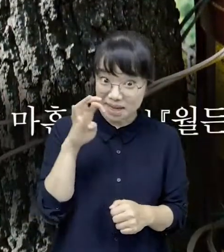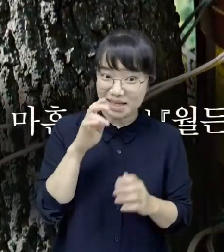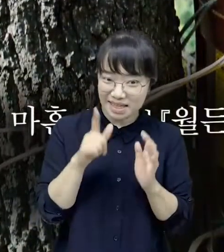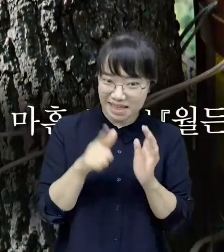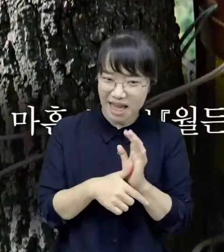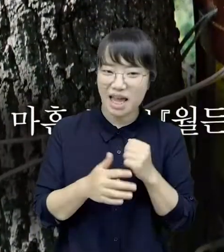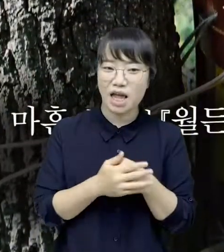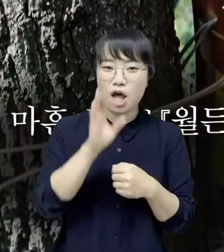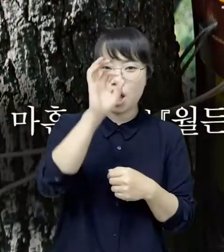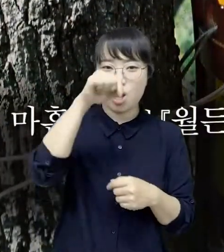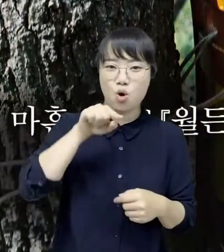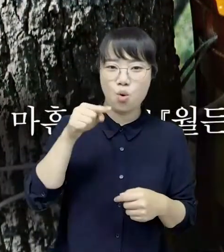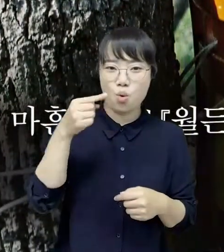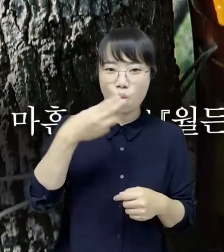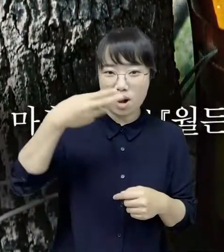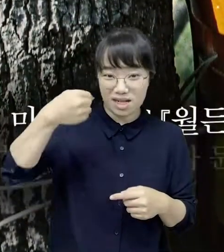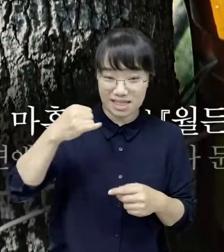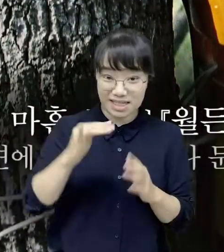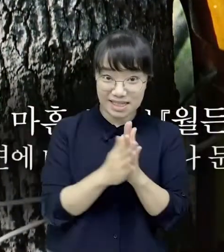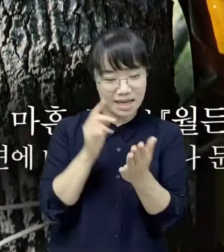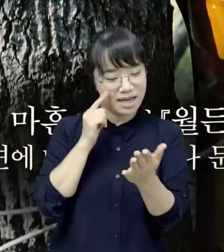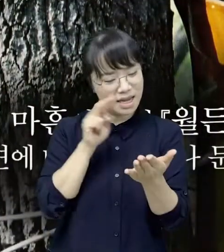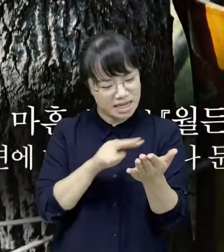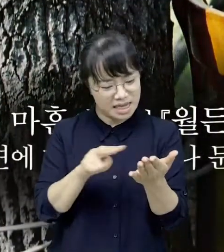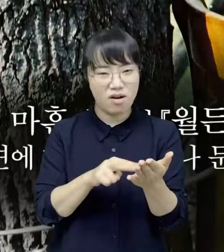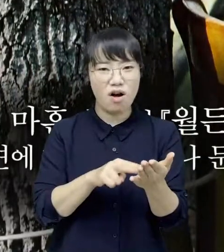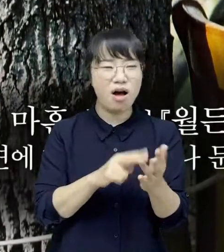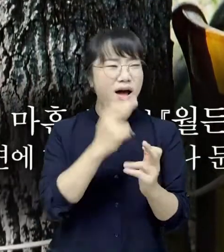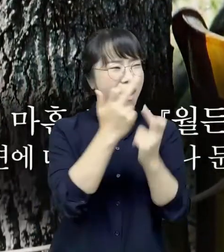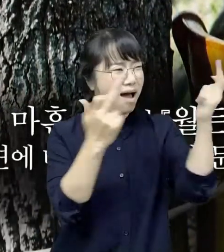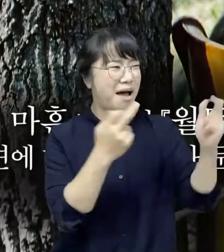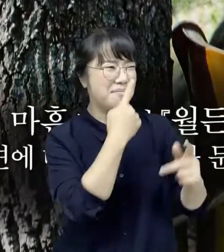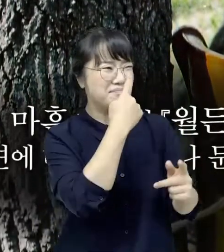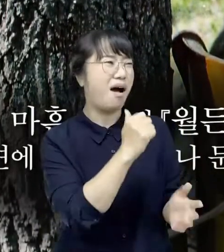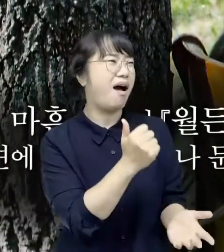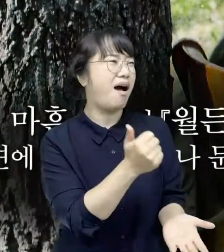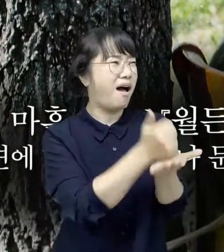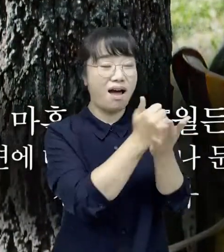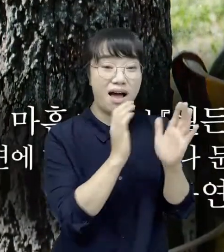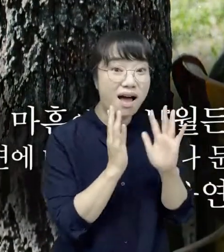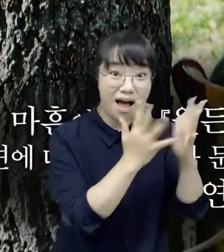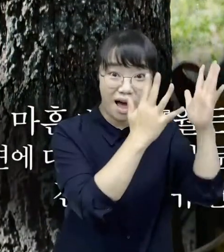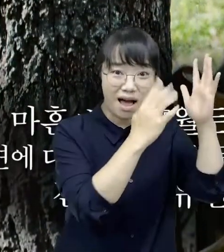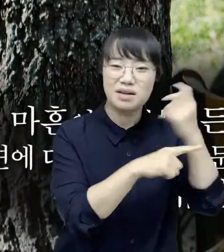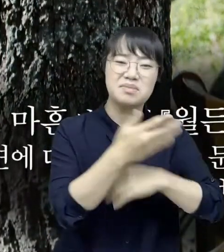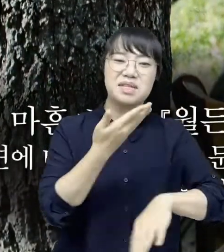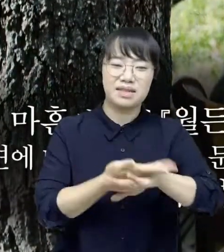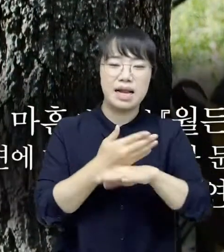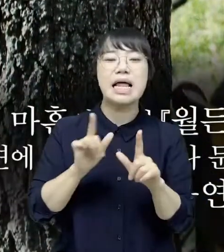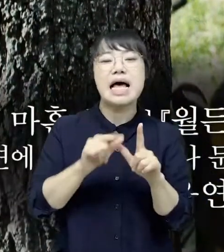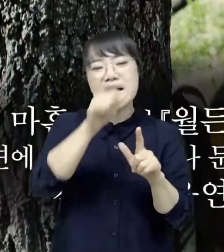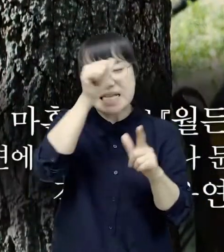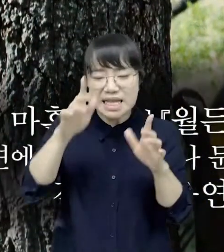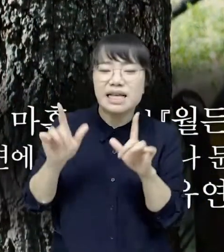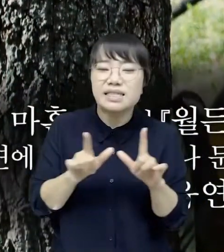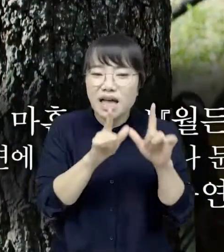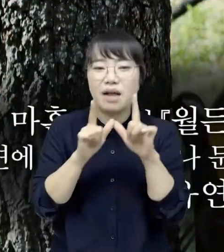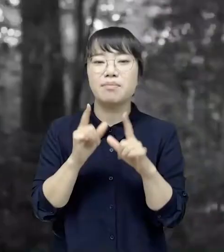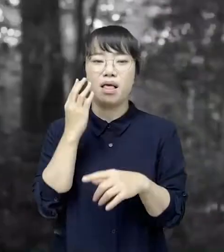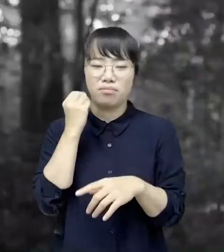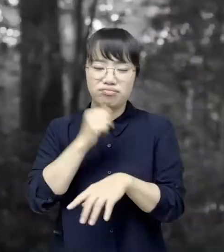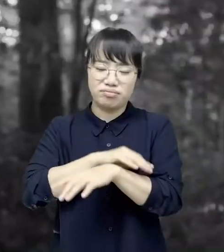40이 되어 월든에서 내가 읽은 것은 자연에 대한 예찬이나 문명에 대한 비판이 아니라 견고하고 유연한 삶의 태도였다.